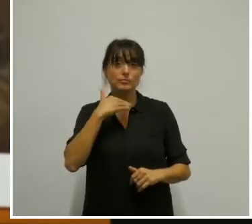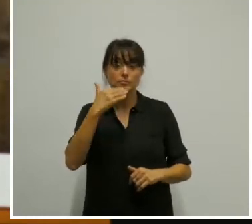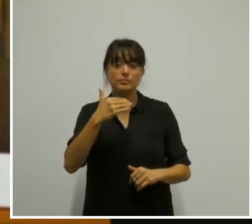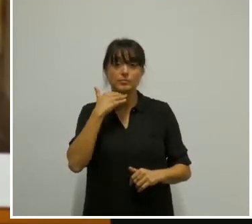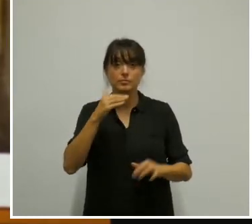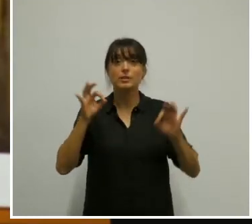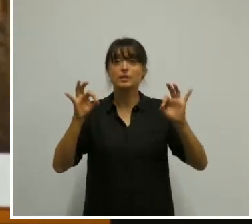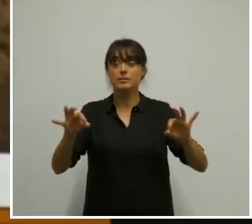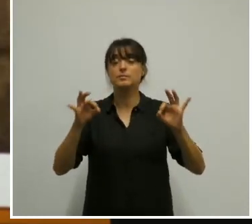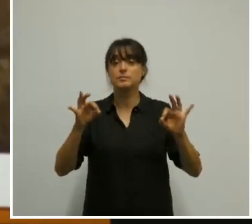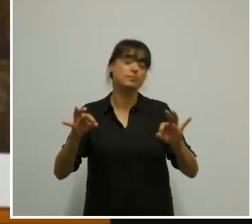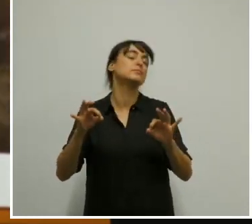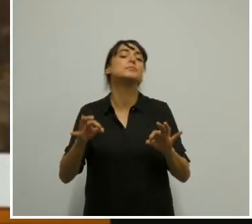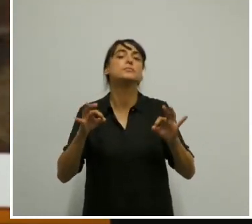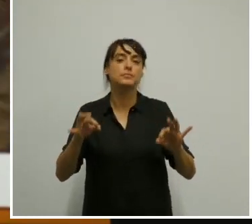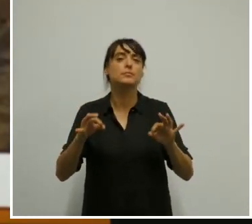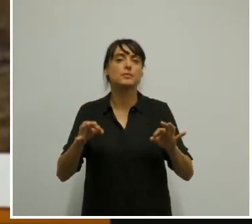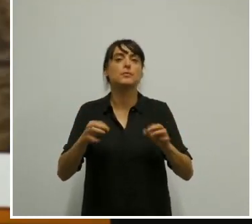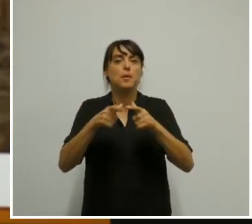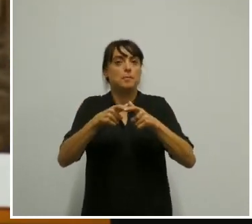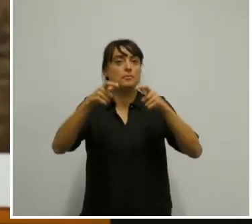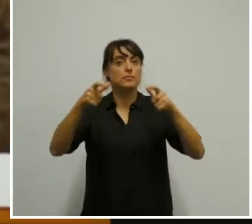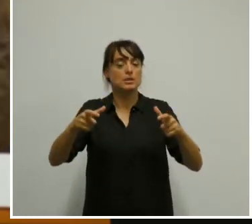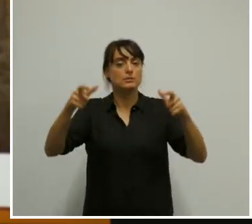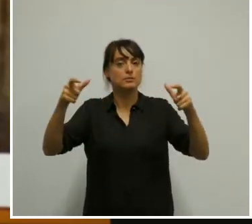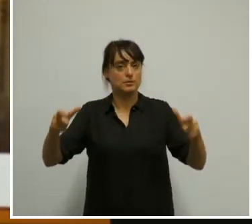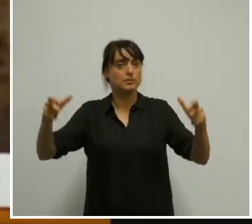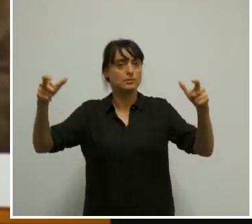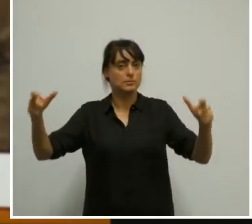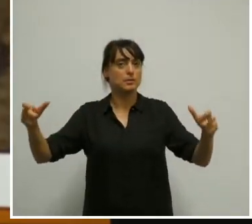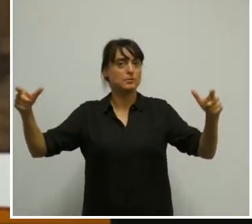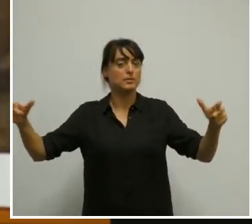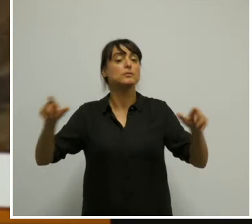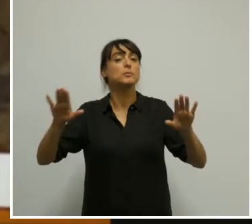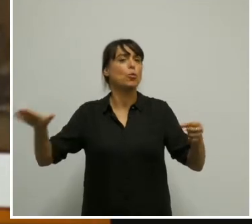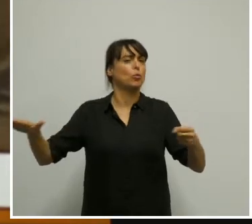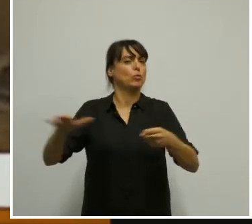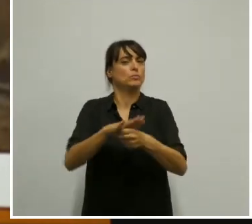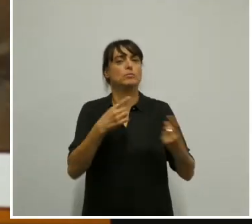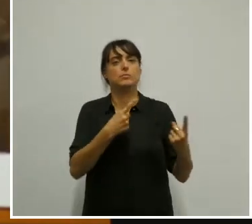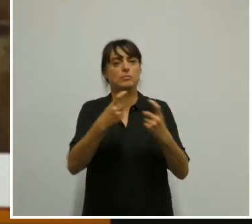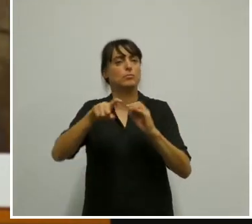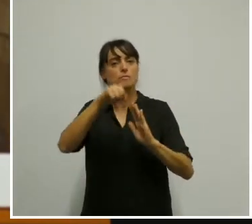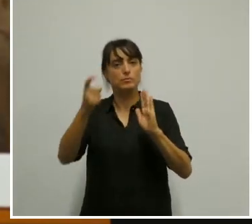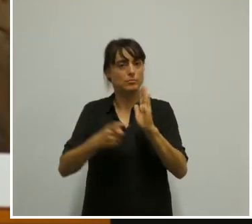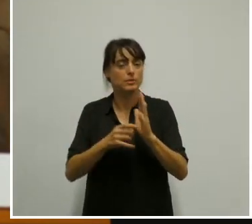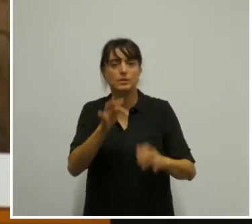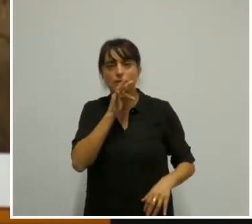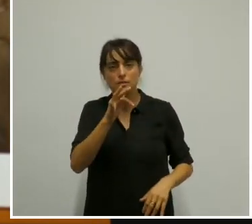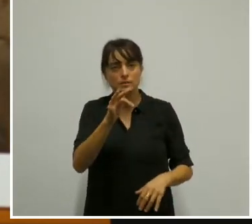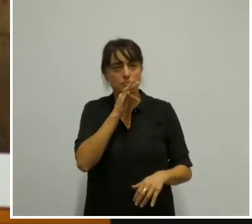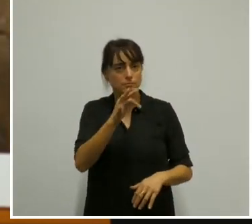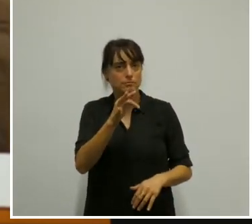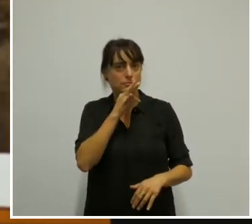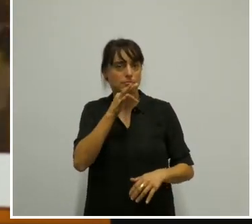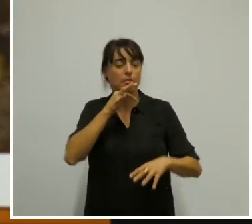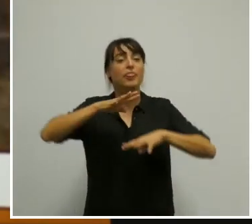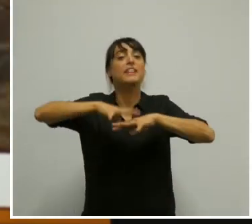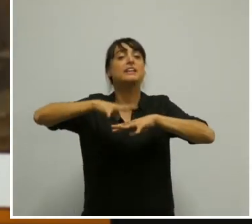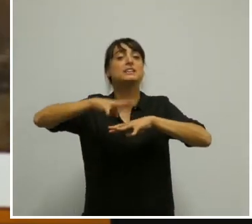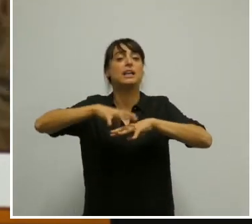s'estan cada vegada fent més, però encara no arriben a la capacitat a cobrir totes les necessitats que hi ha als